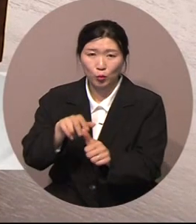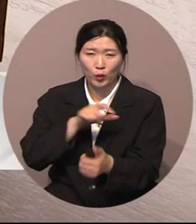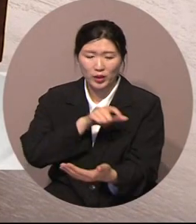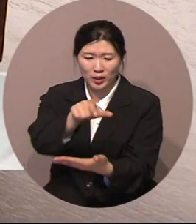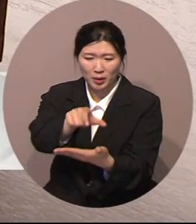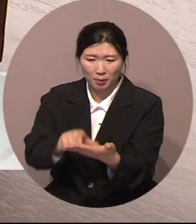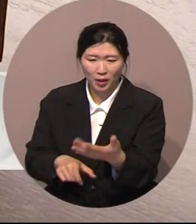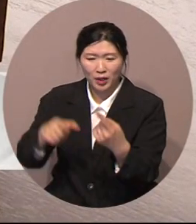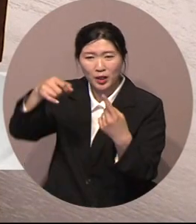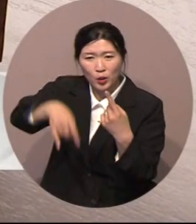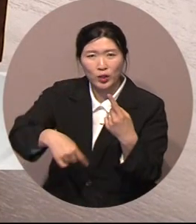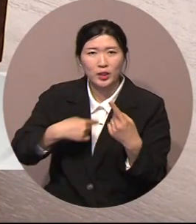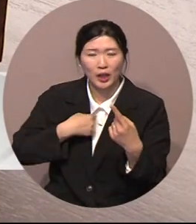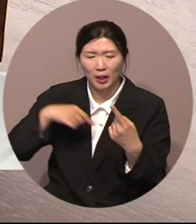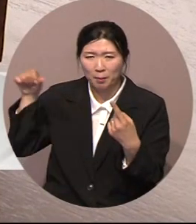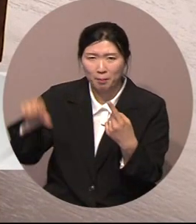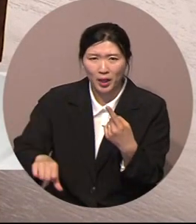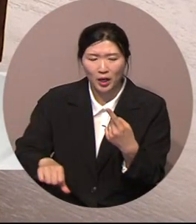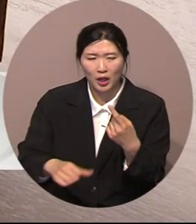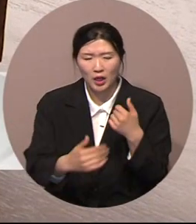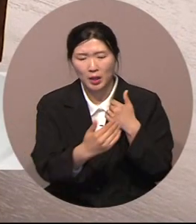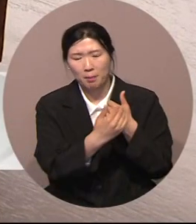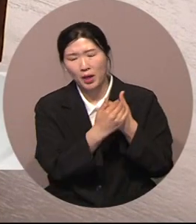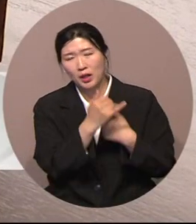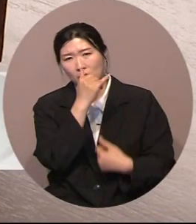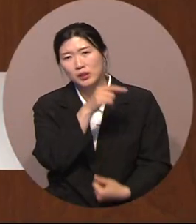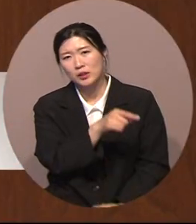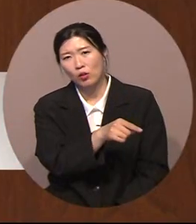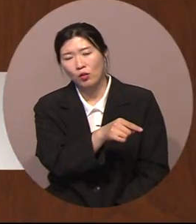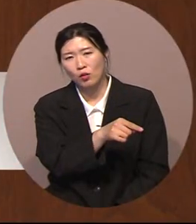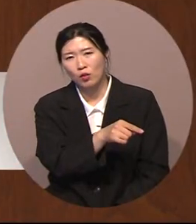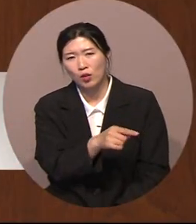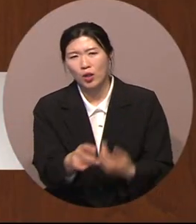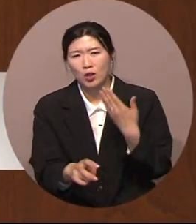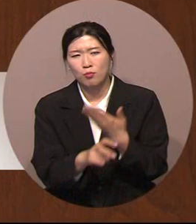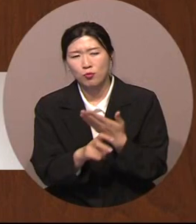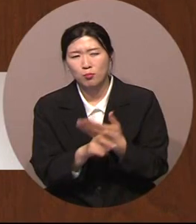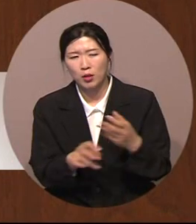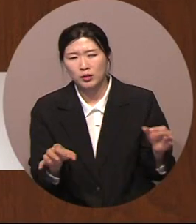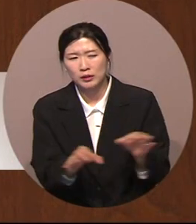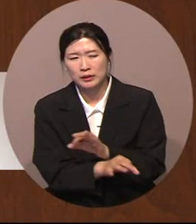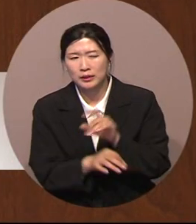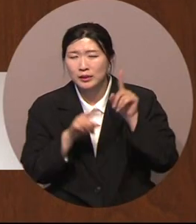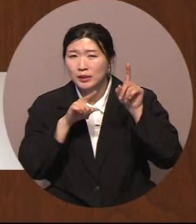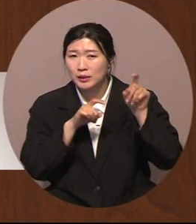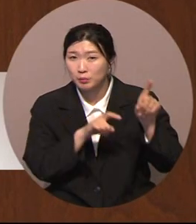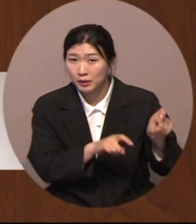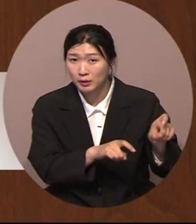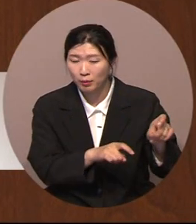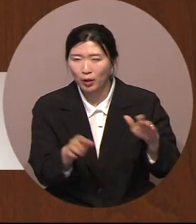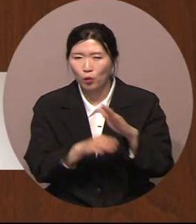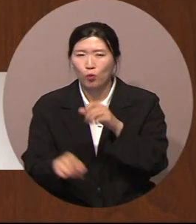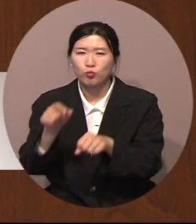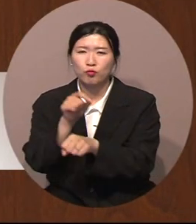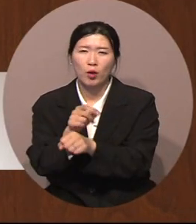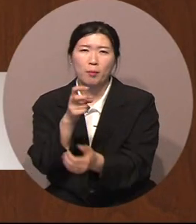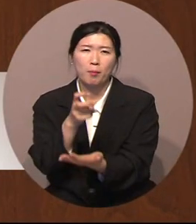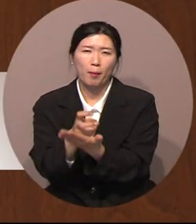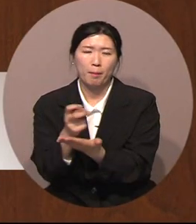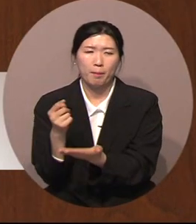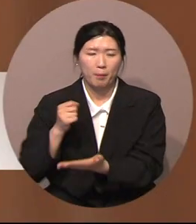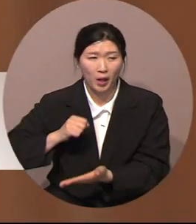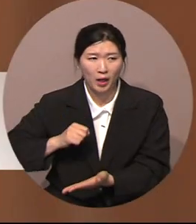1순위인 자신이 떨어지도록 외압을 행사했다며 부정 청탁 금지법과 지방 공무원법 등을 어긴